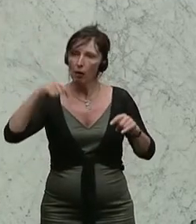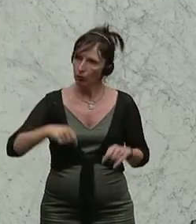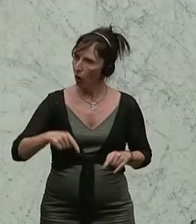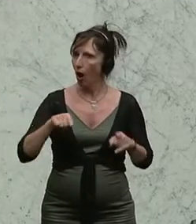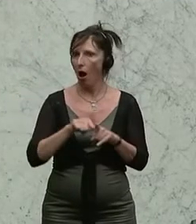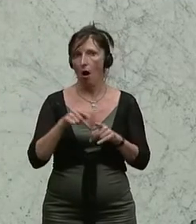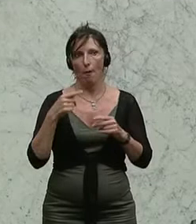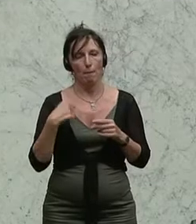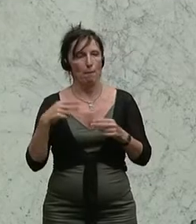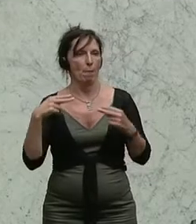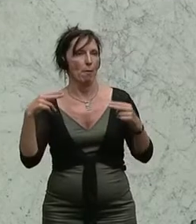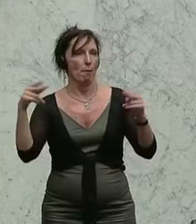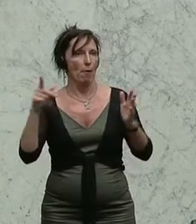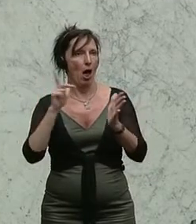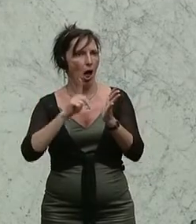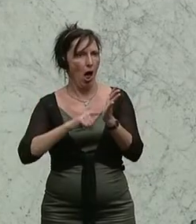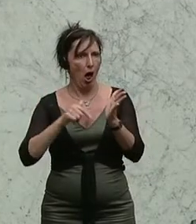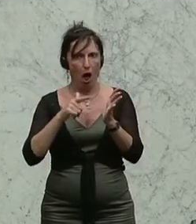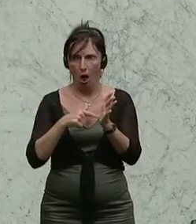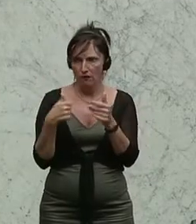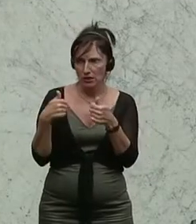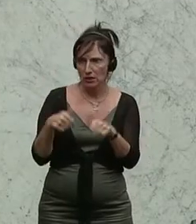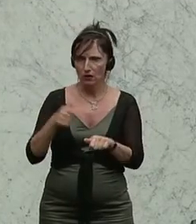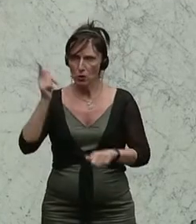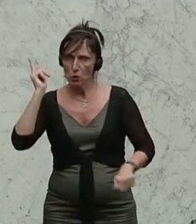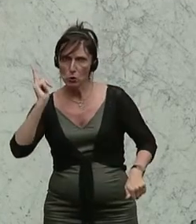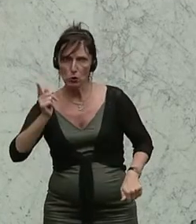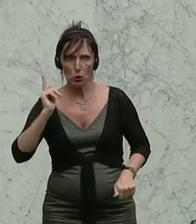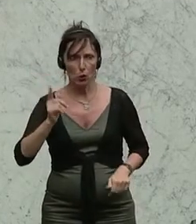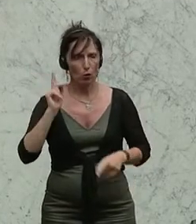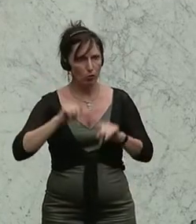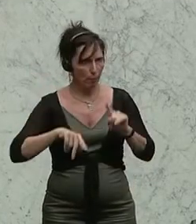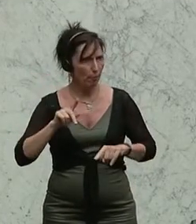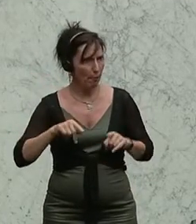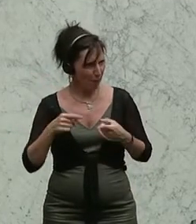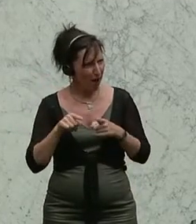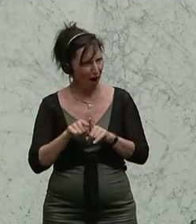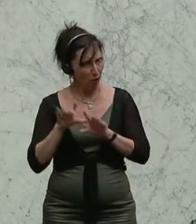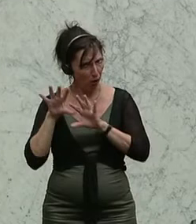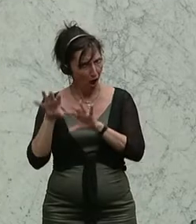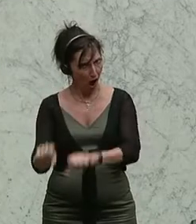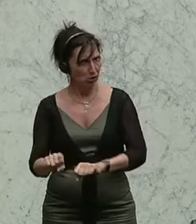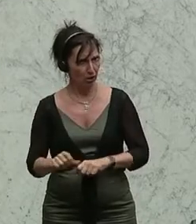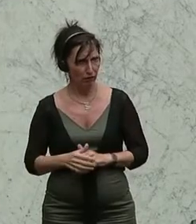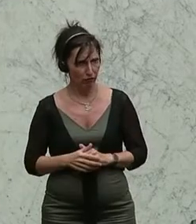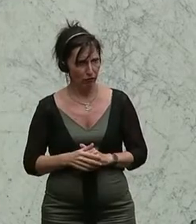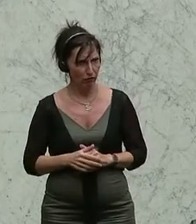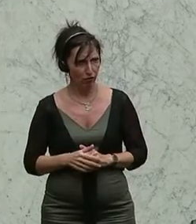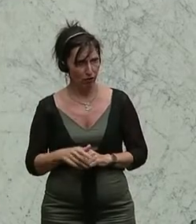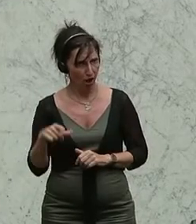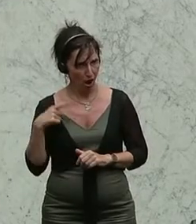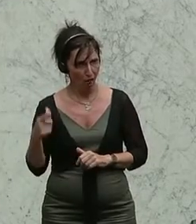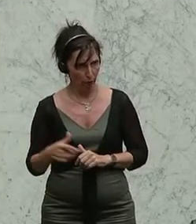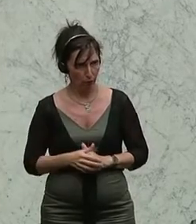öfter mit Nötigung, Drohungen und manchmal auch Angriffen bedroht